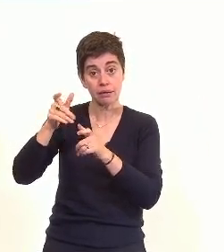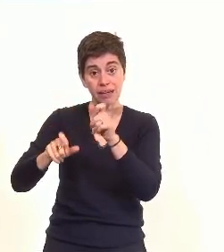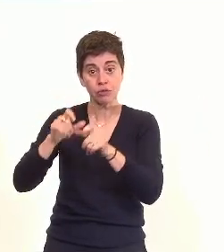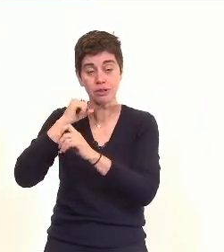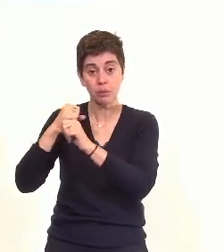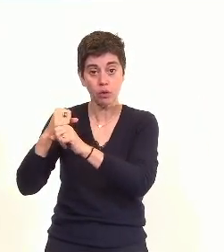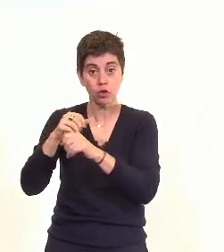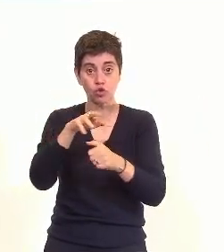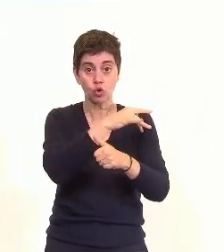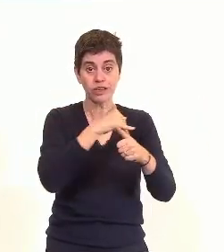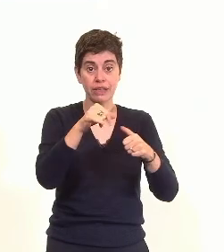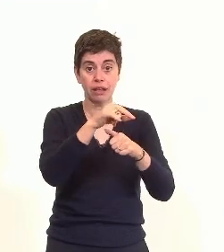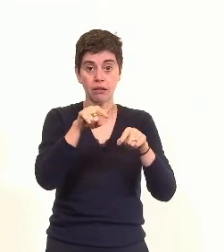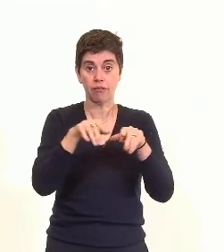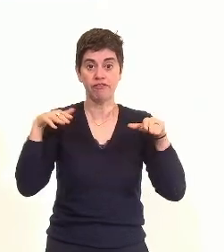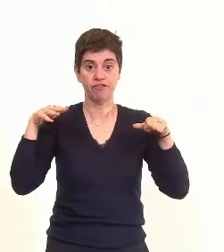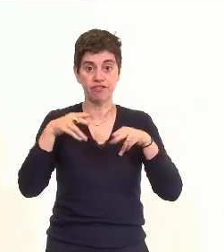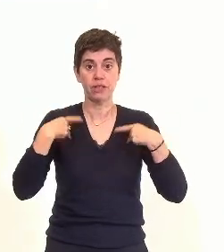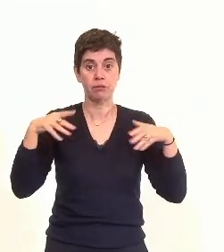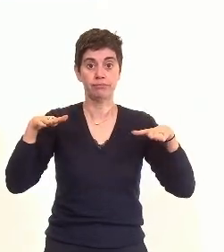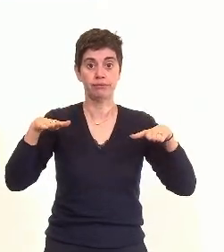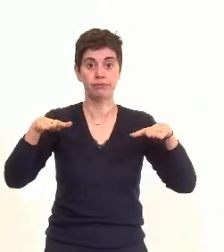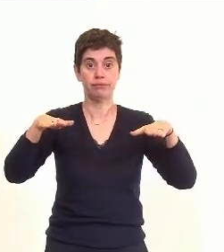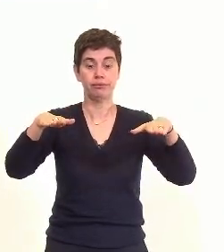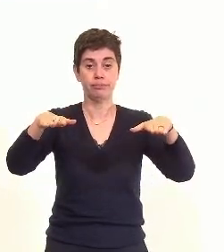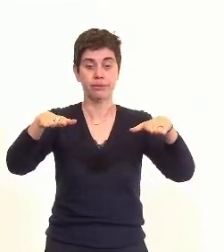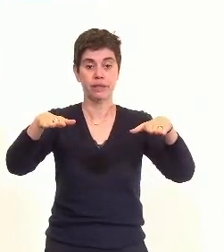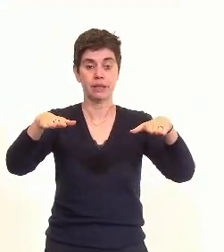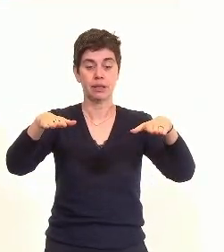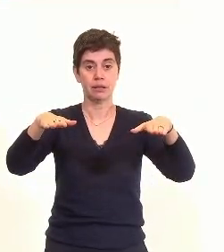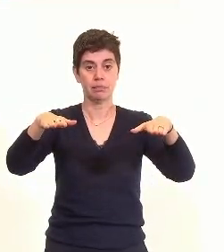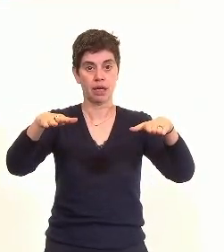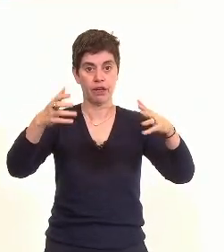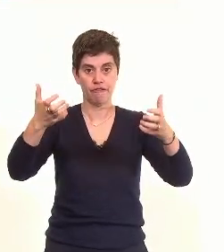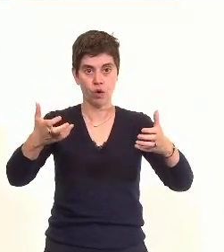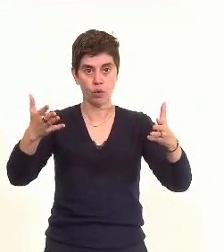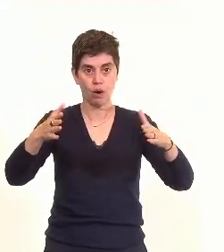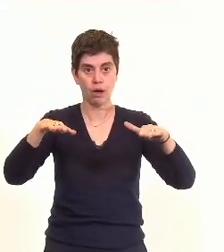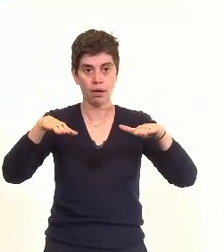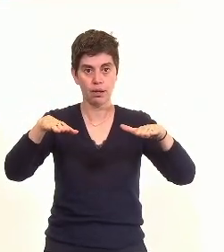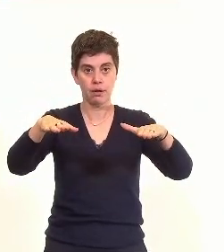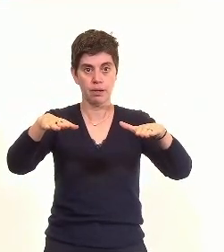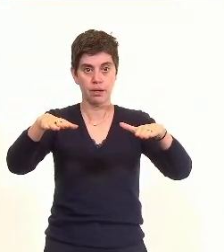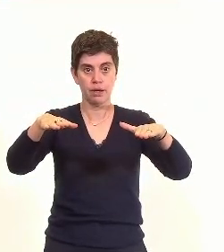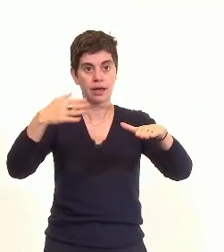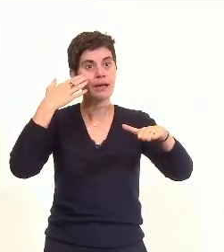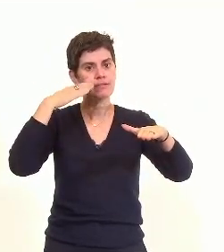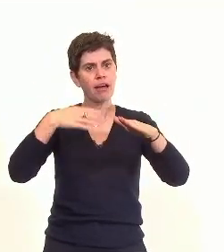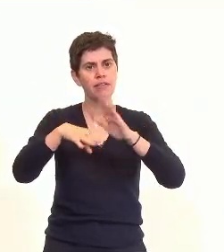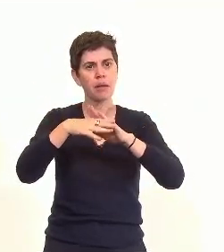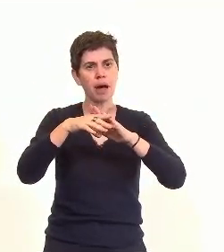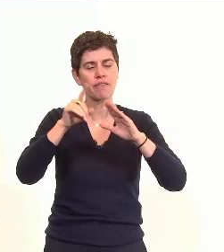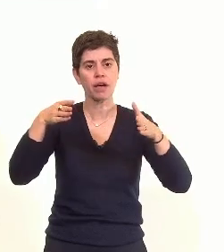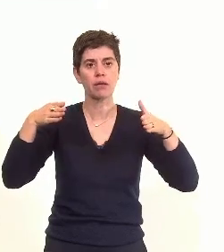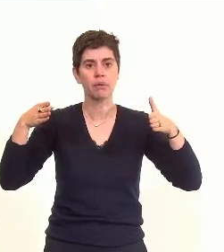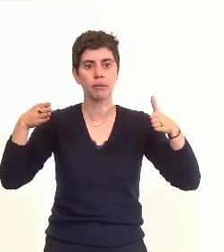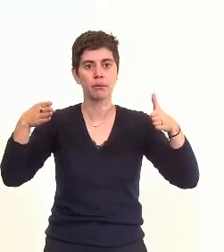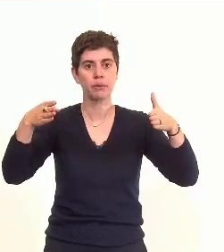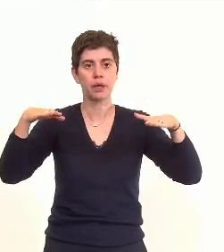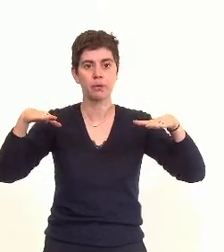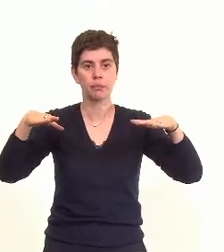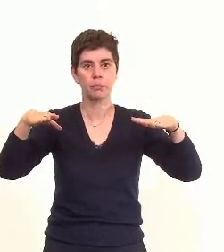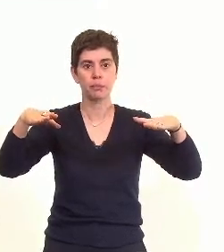volonté, en tout cas, de faire en sorte que ces parallèles... elles sortent justement de ce postulat de la géométrie euclidienne et qu'elles se croisent à un moment